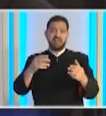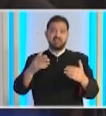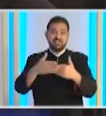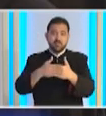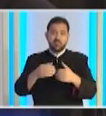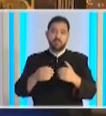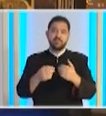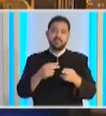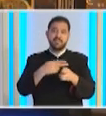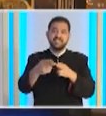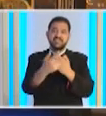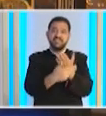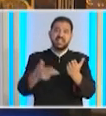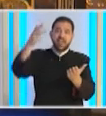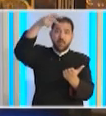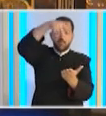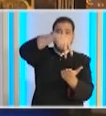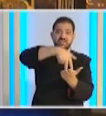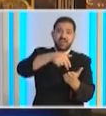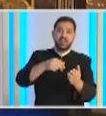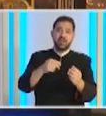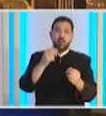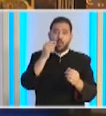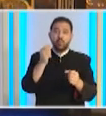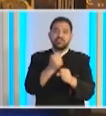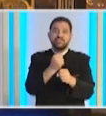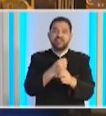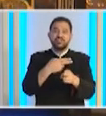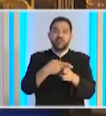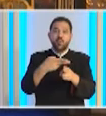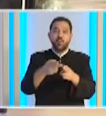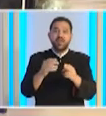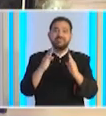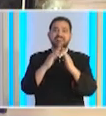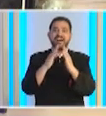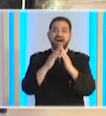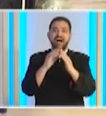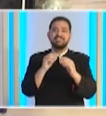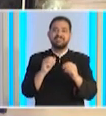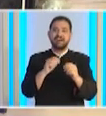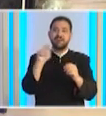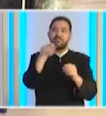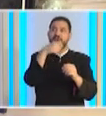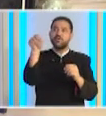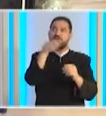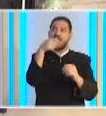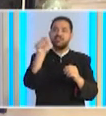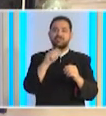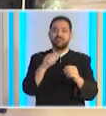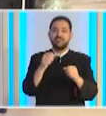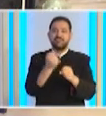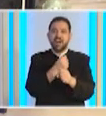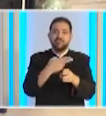Paști, omul își primenește mai întâi casa și o curăță, pentru că a ieșit din iarnă și așteaptă să vină